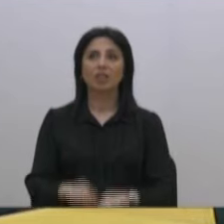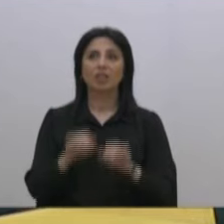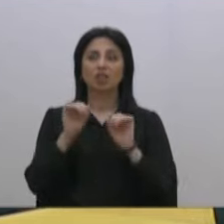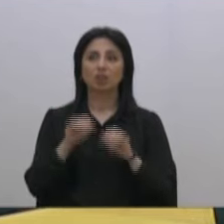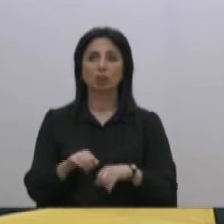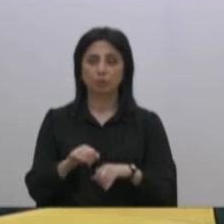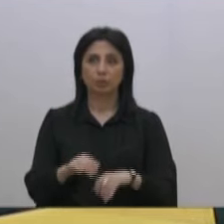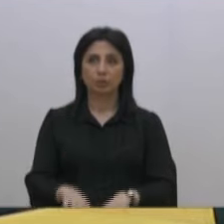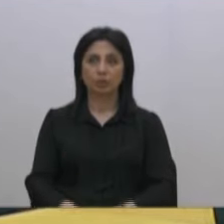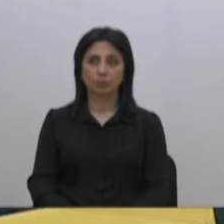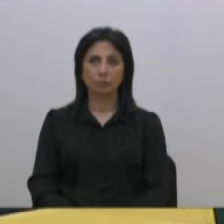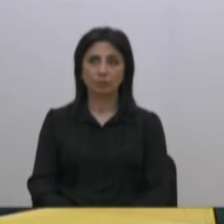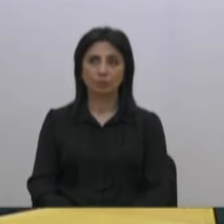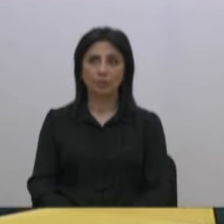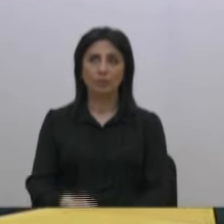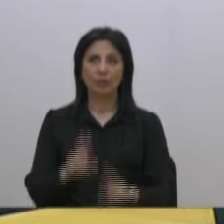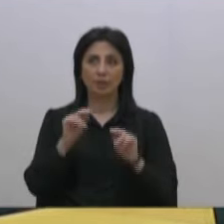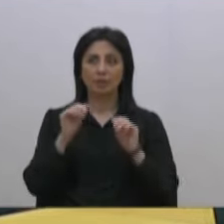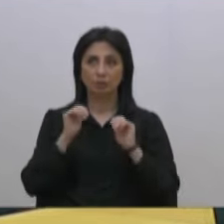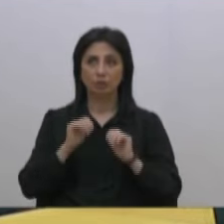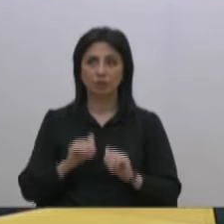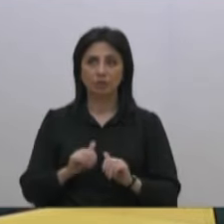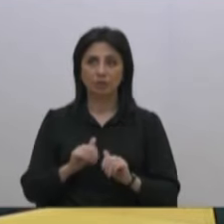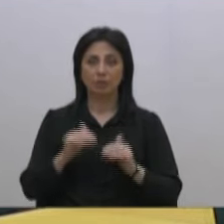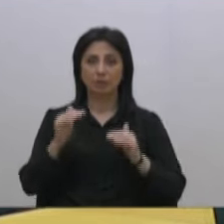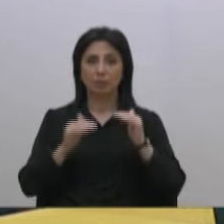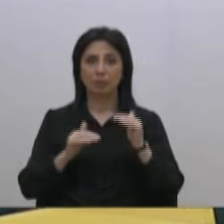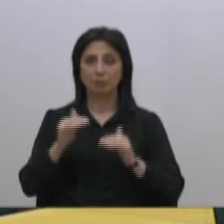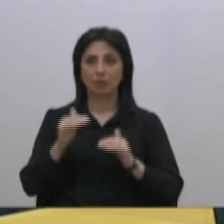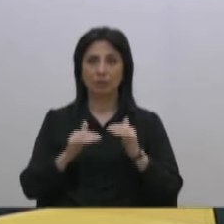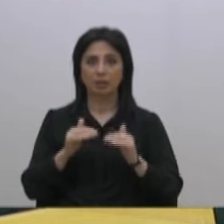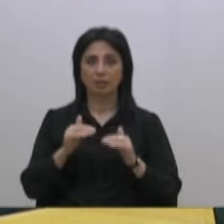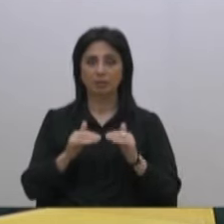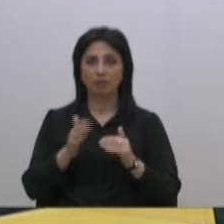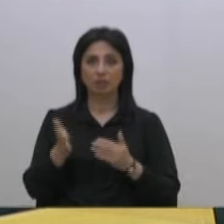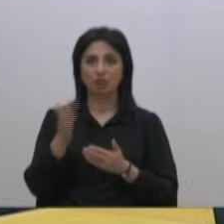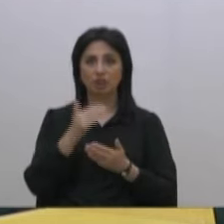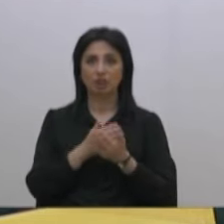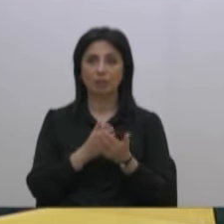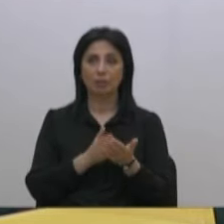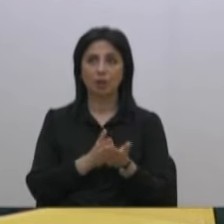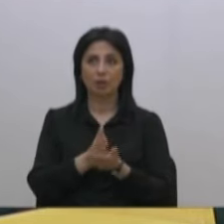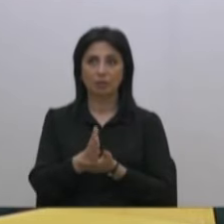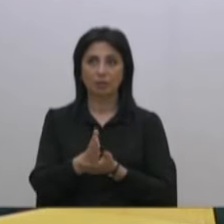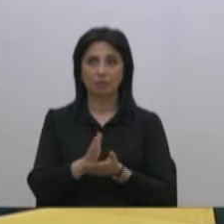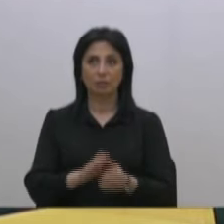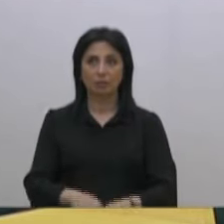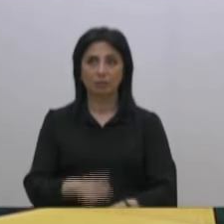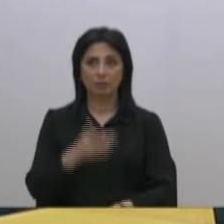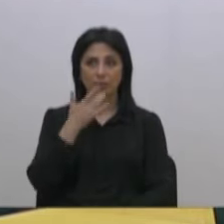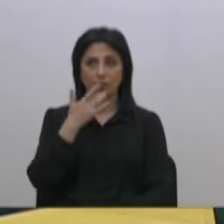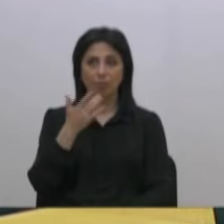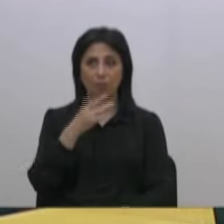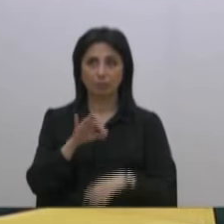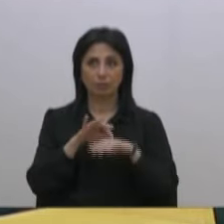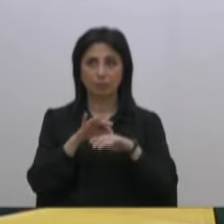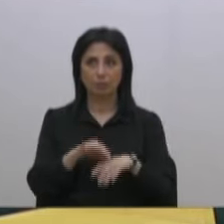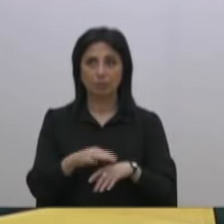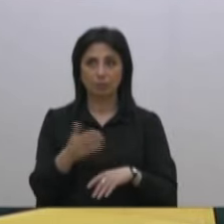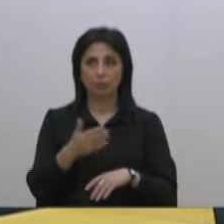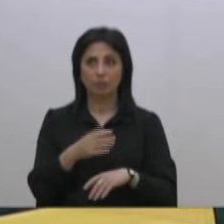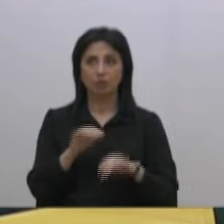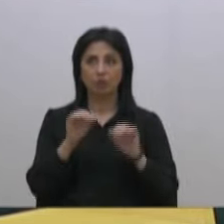შეუძლია სიმშვიდის, ბალანსის, შედეგზე ორიენტირებული პოლიტიკის გატარება,